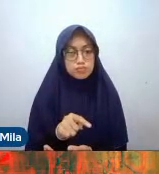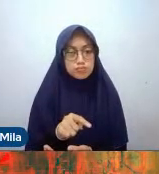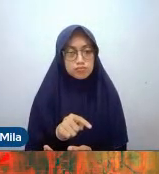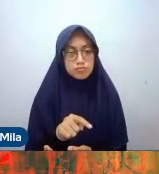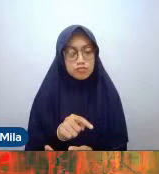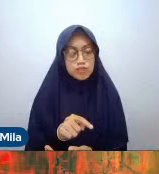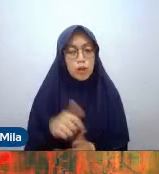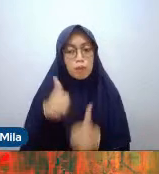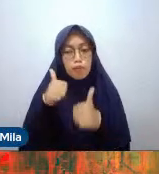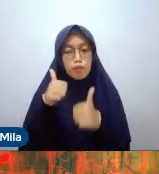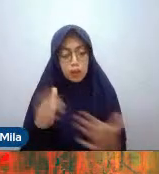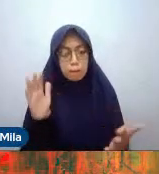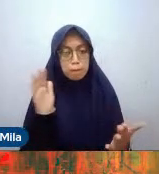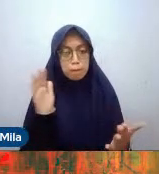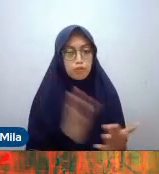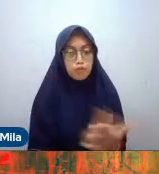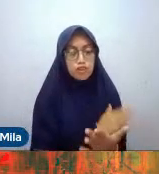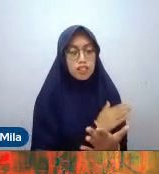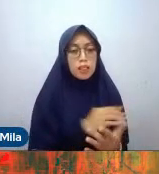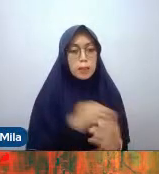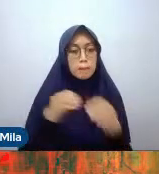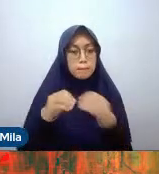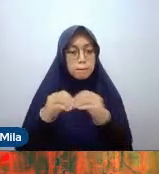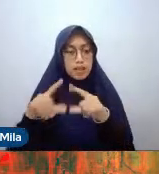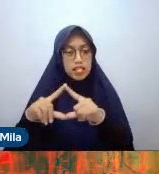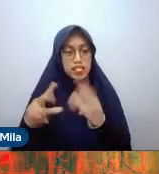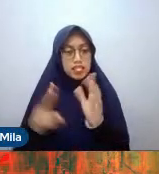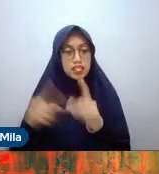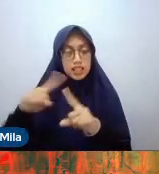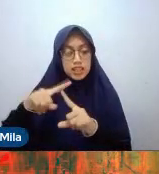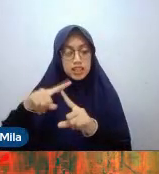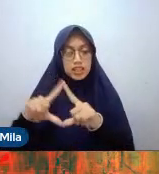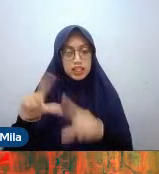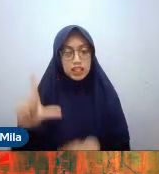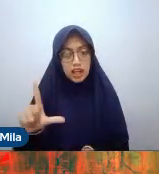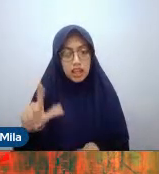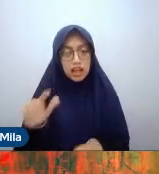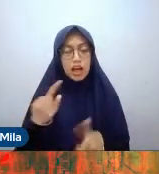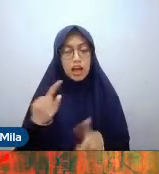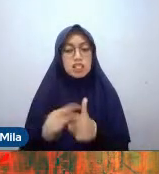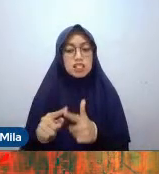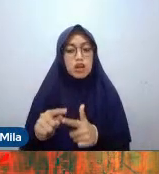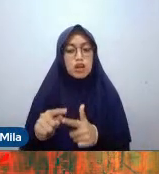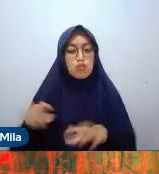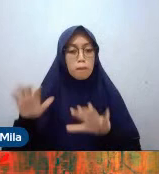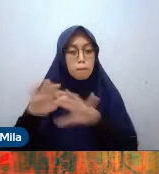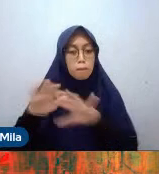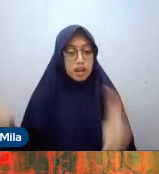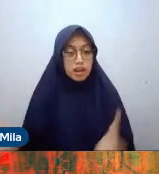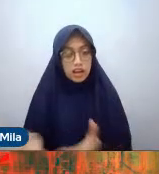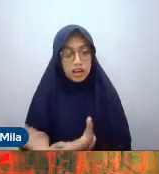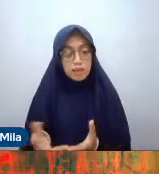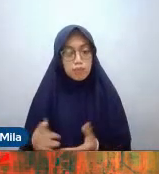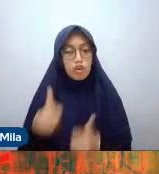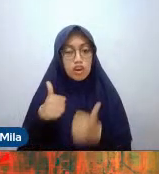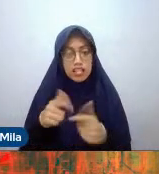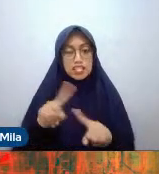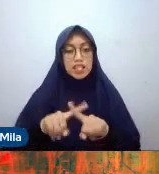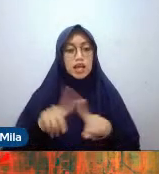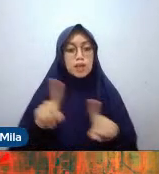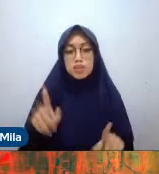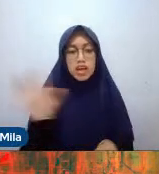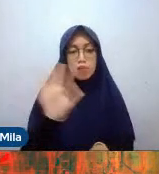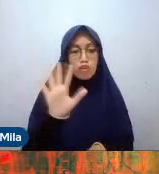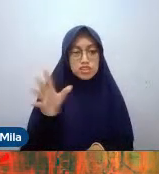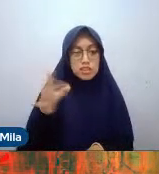ya, tapi tidak boleh merusak bantalnya, barangnya, nggak boleh nyakitin diri, nggak boleh nyakitin orang lain, jadi harus dikeluarkan. Nah,